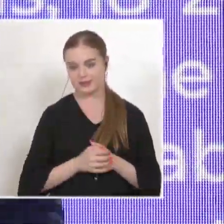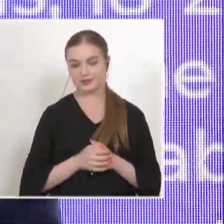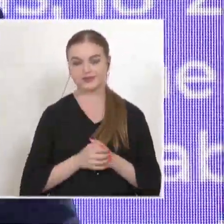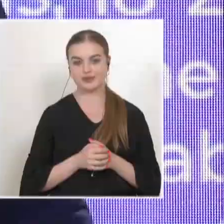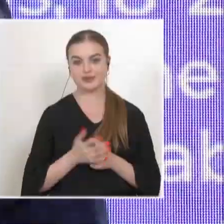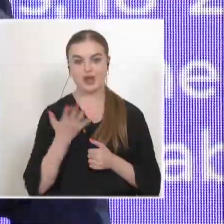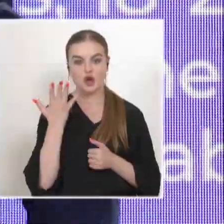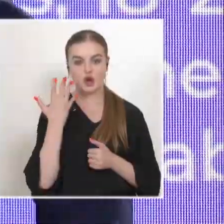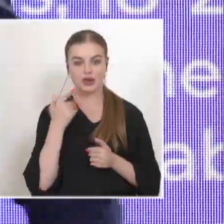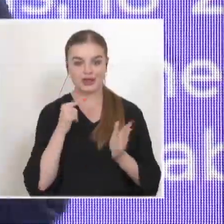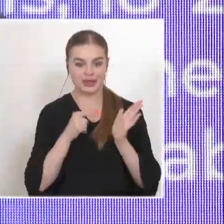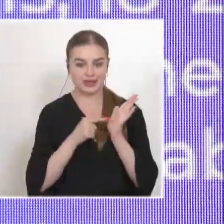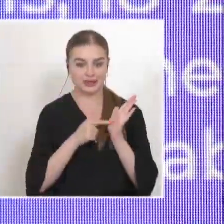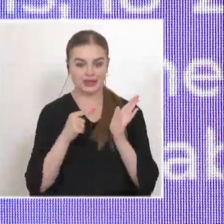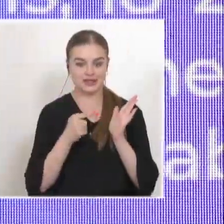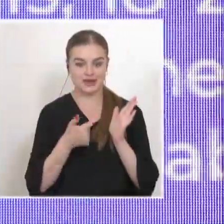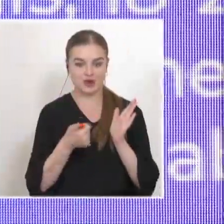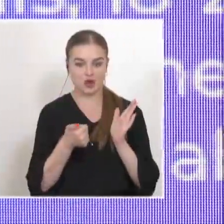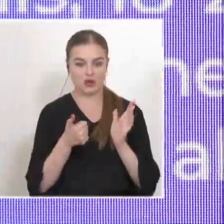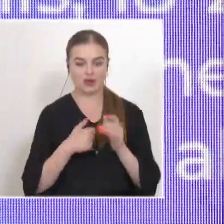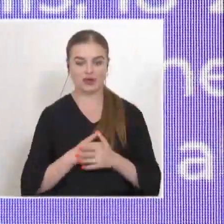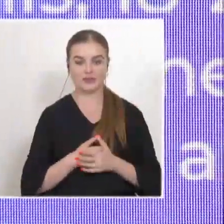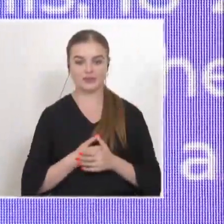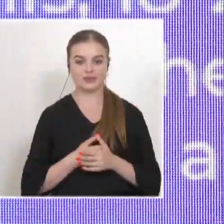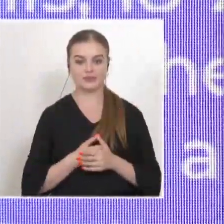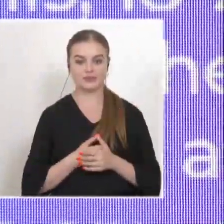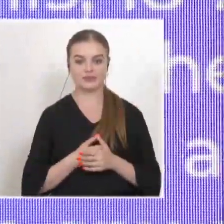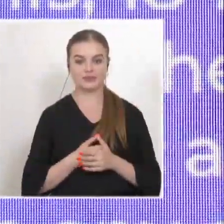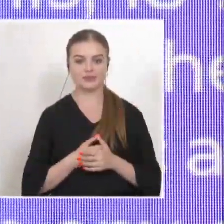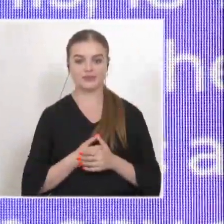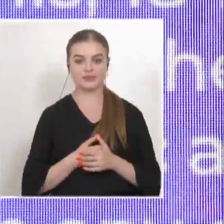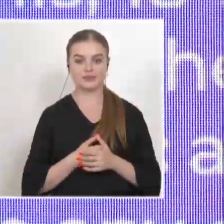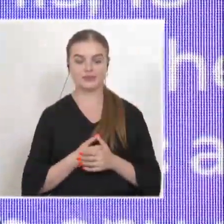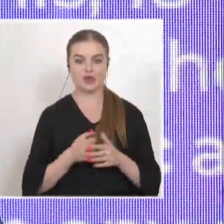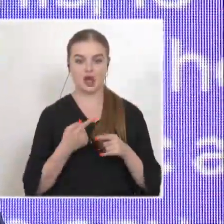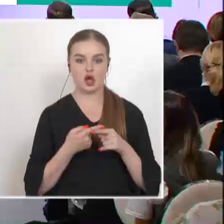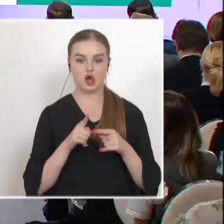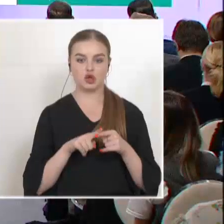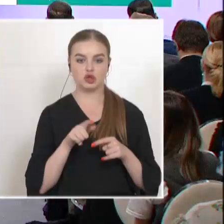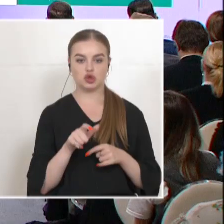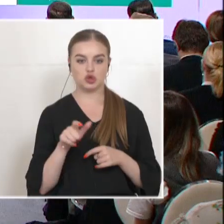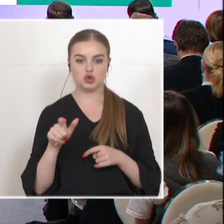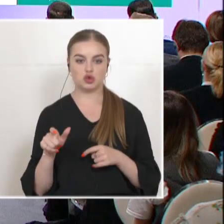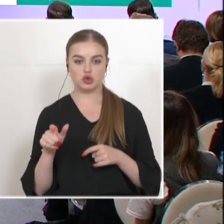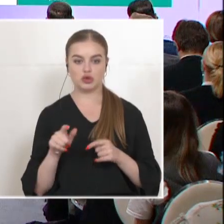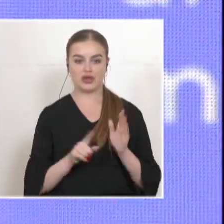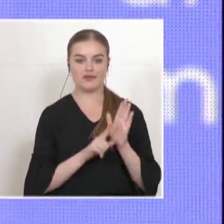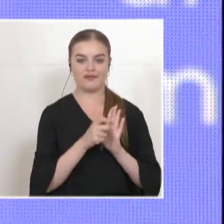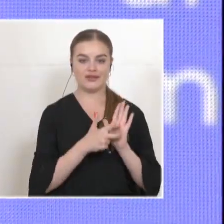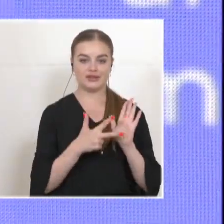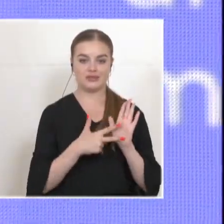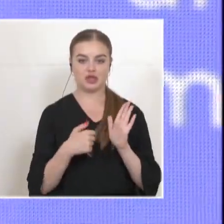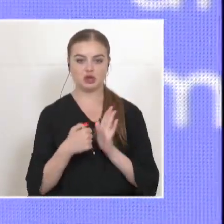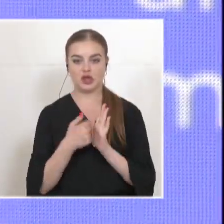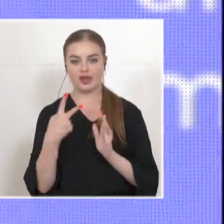коли натискав кнопку. Молоді люди в віці від 18 до 24